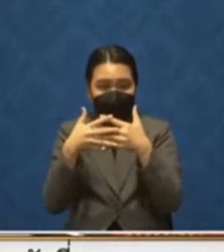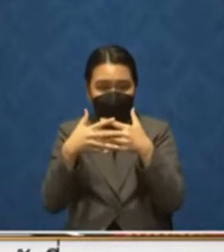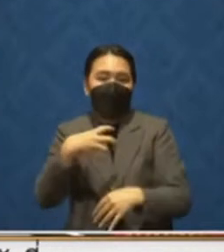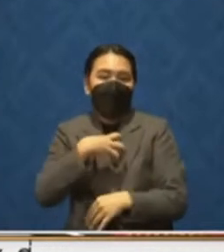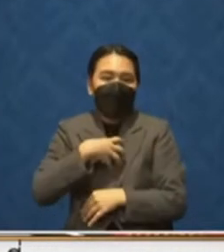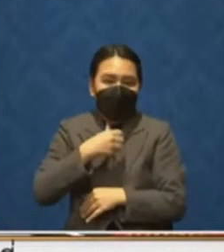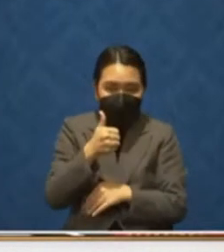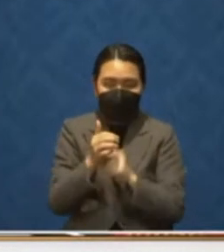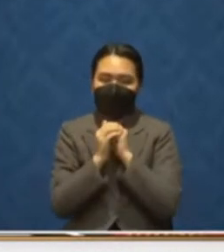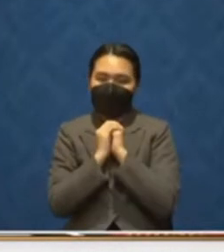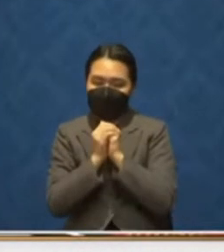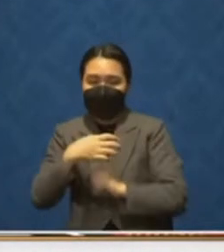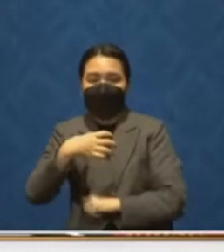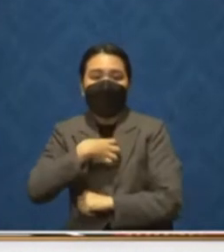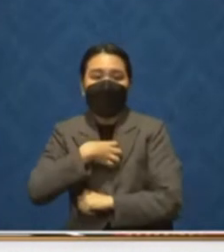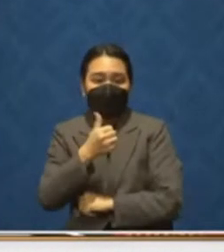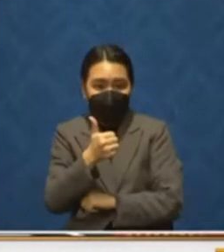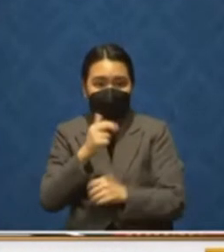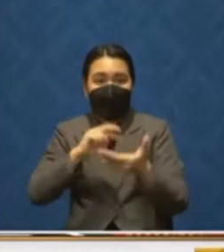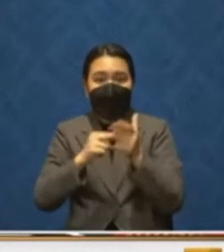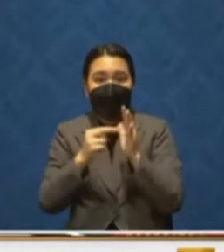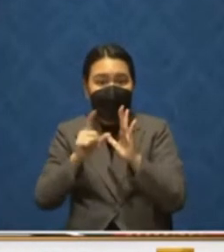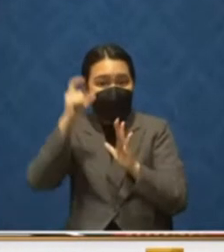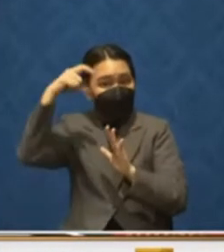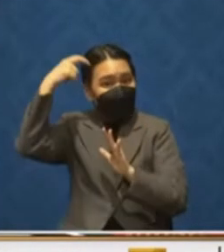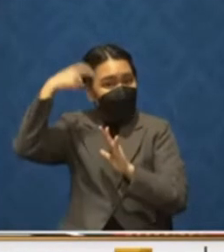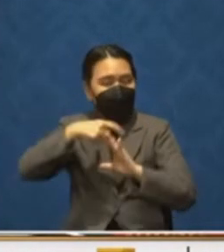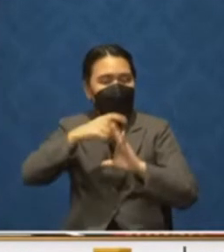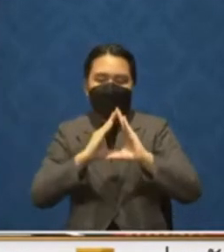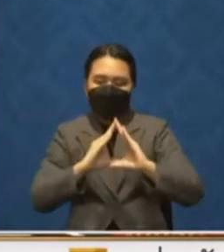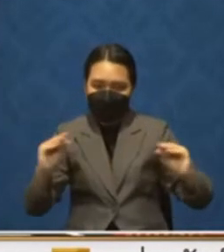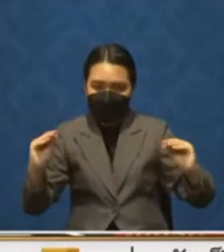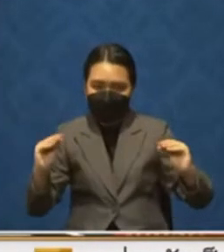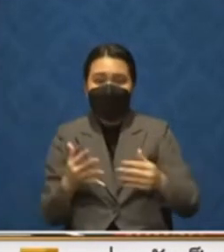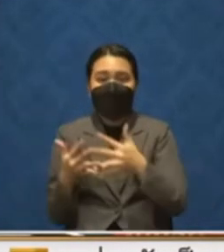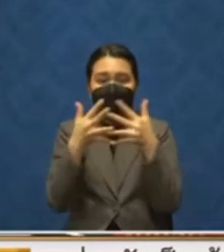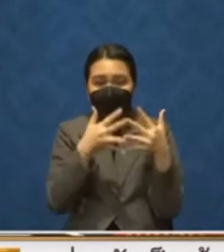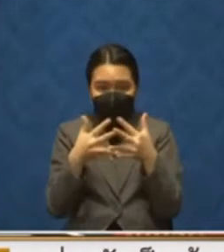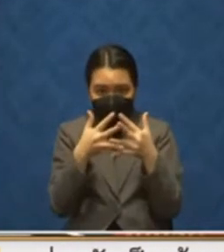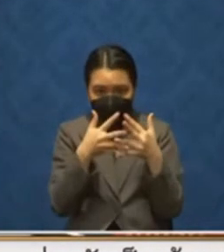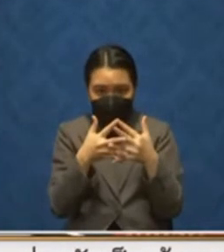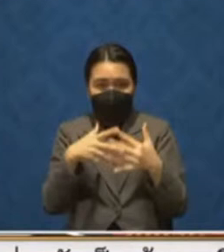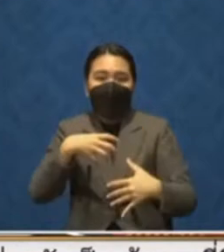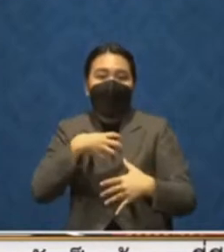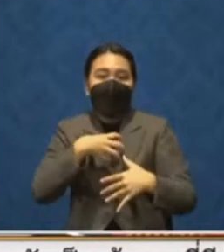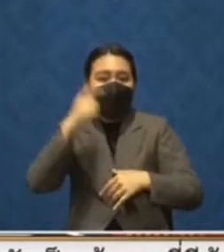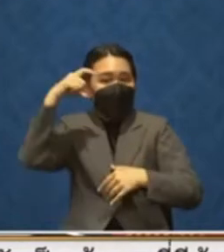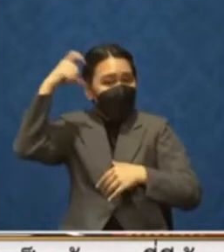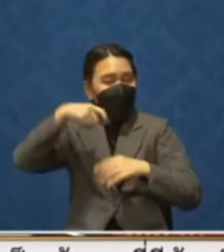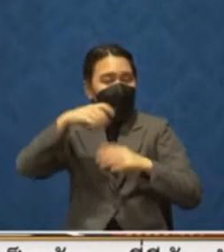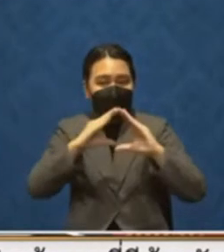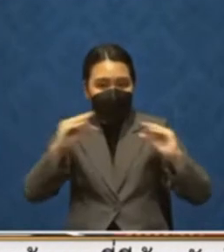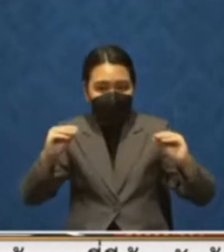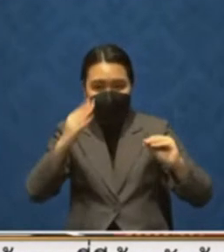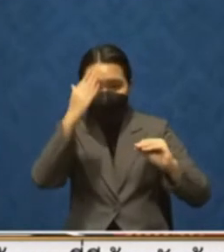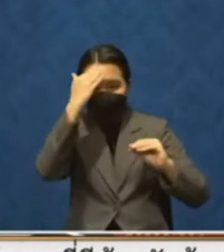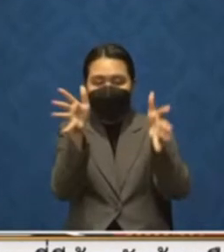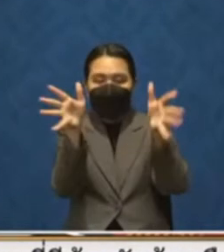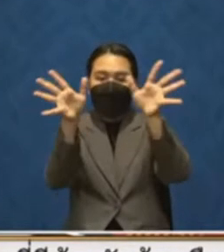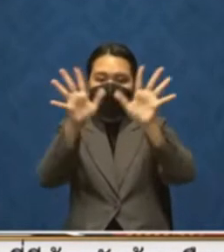อยากได้นั่นก็คือความสงบในพม่าในเหมือนมากอเมริกาก็ต้องการที่จะให้เมียนม่าร์สงบด้วยที่ต้องการให้อาเซียนเป็นเอกภาพ